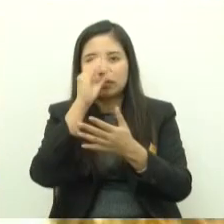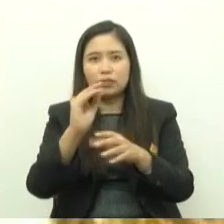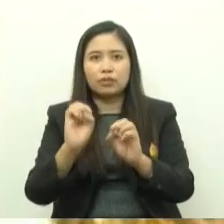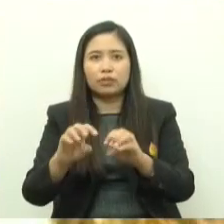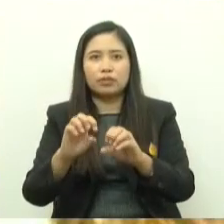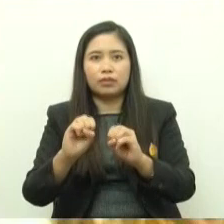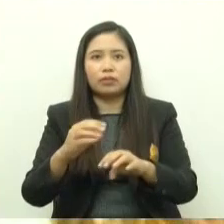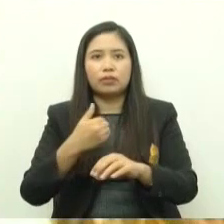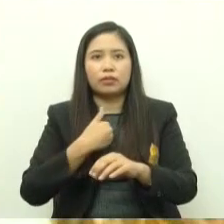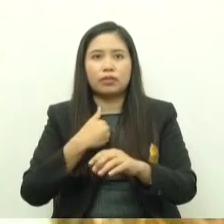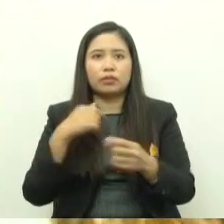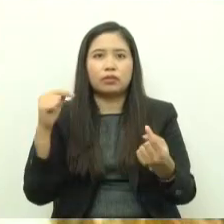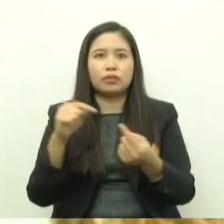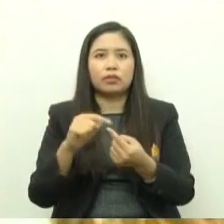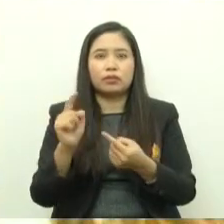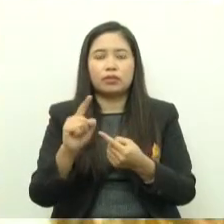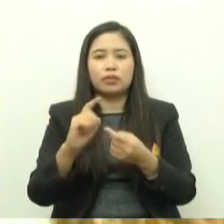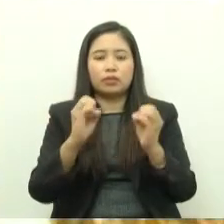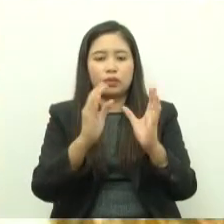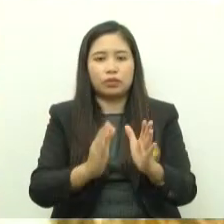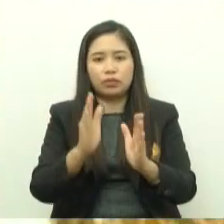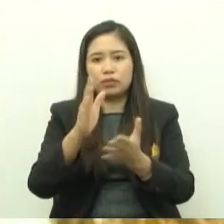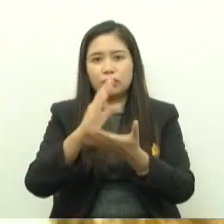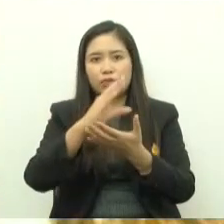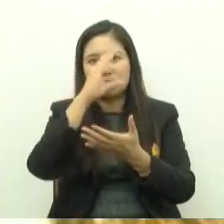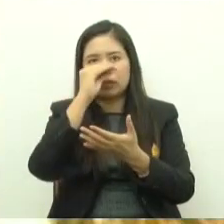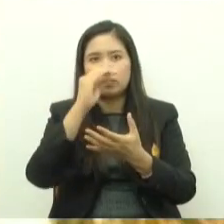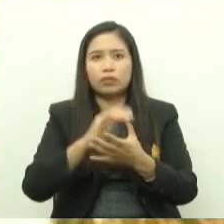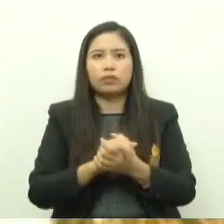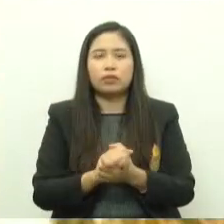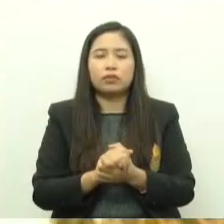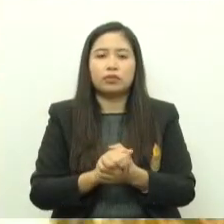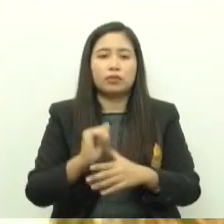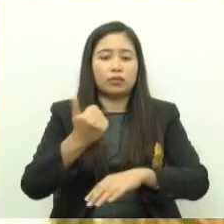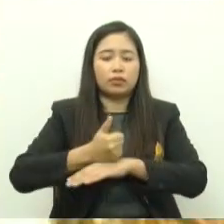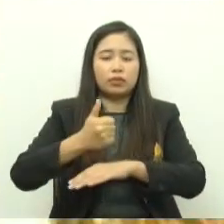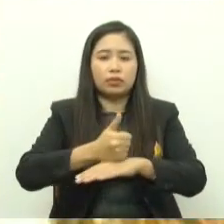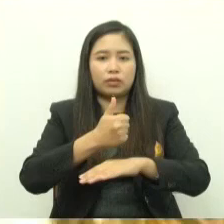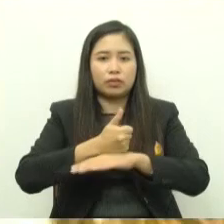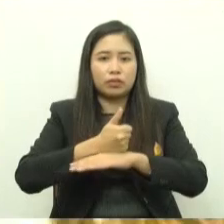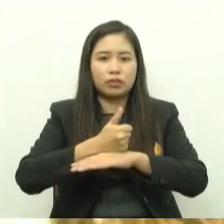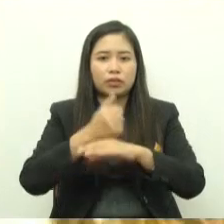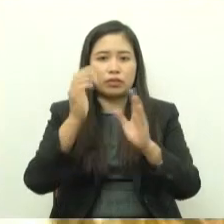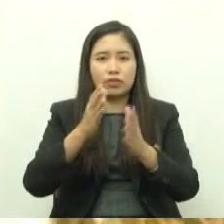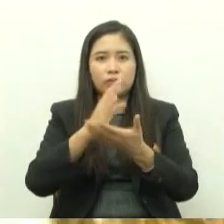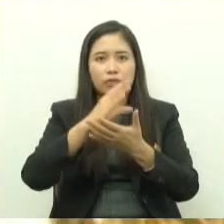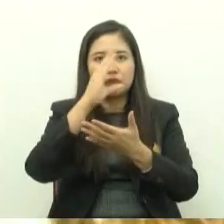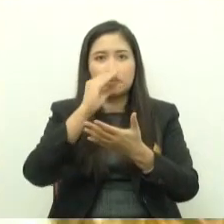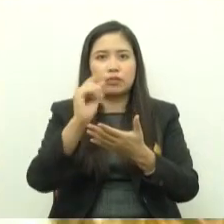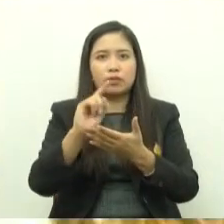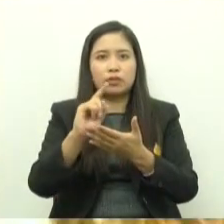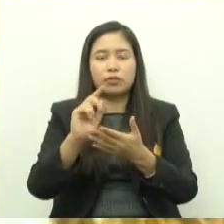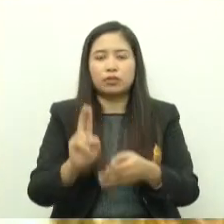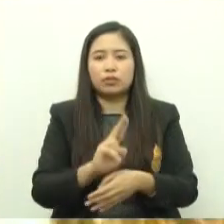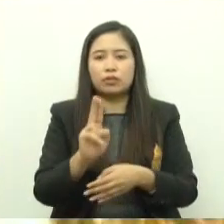ของเรื่องของเ่อคุณครูแล้วก็นักเรียนนะคะส่วนเ่อผู้บริหารสถานศึกษานะคะก็ใช้ Active